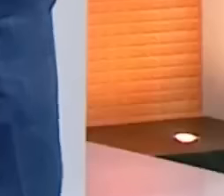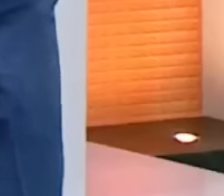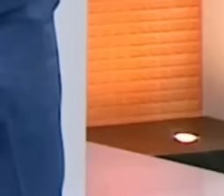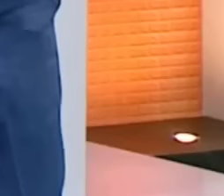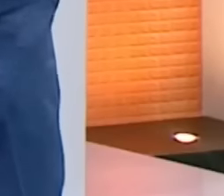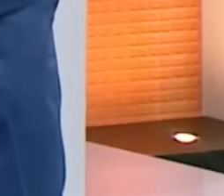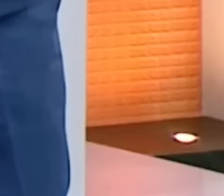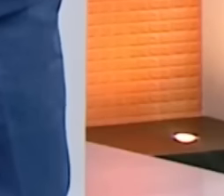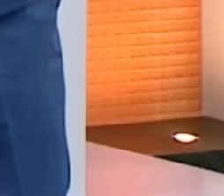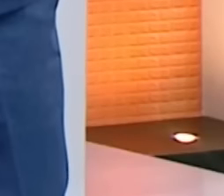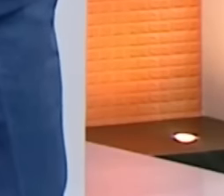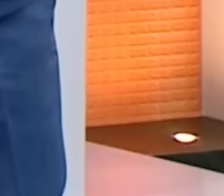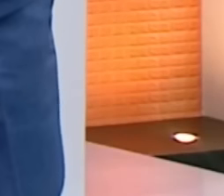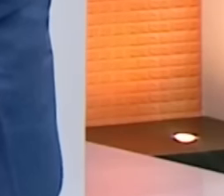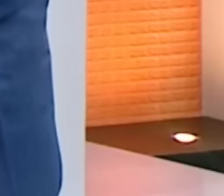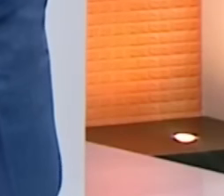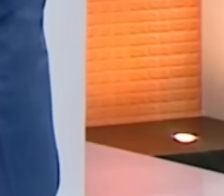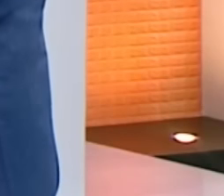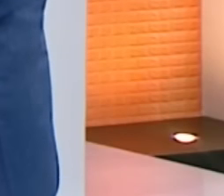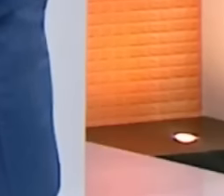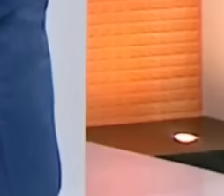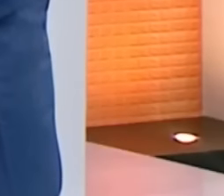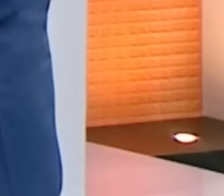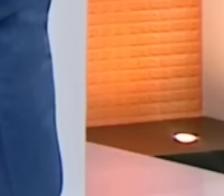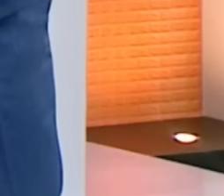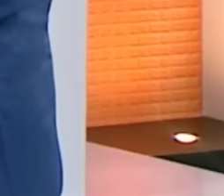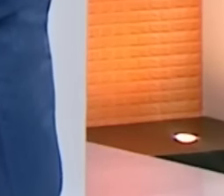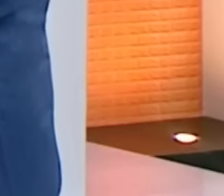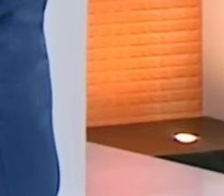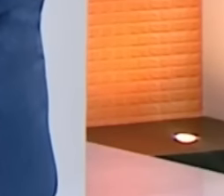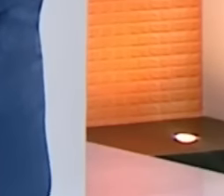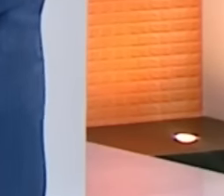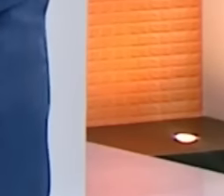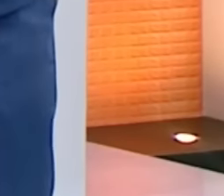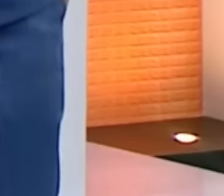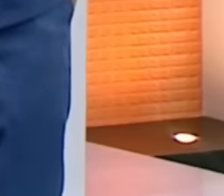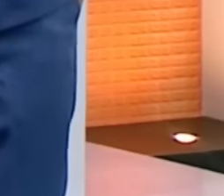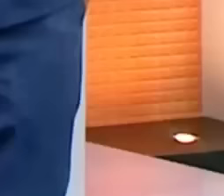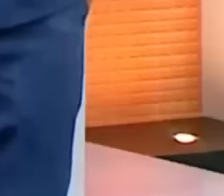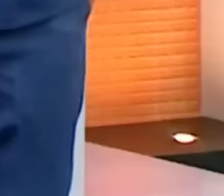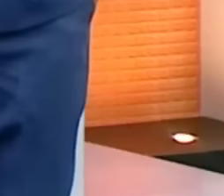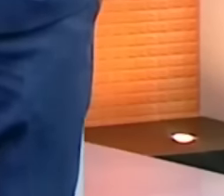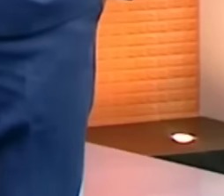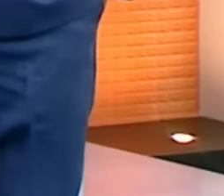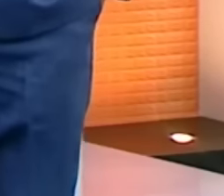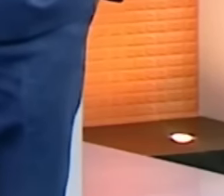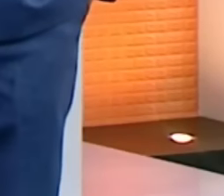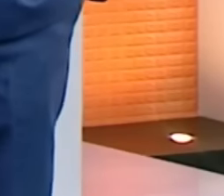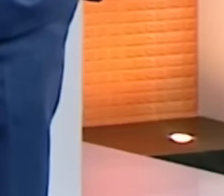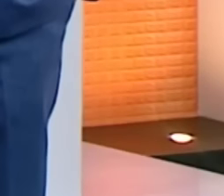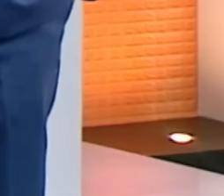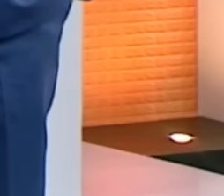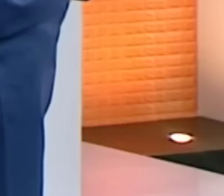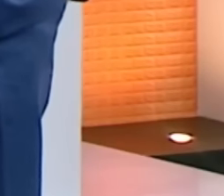YouTube sa mga kapuso abroad subay ban niyo kami sa GMA Pinoy TV at sa www.gmanews.tv